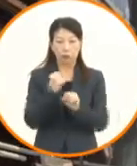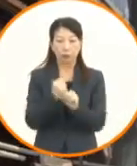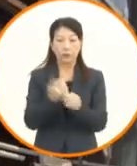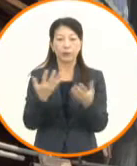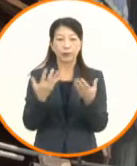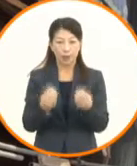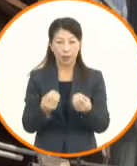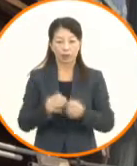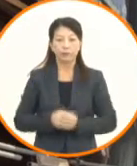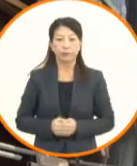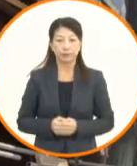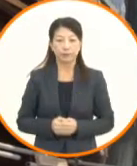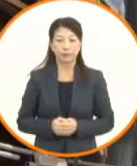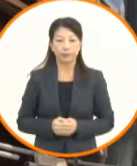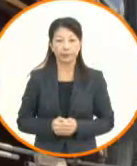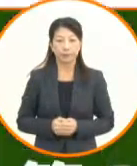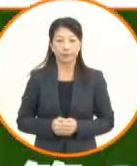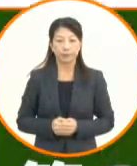ました。